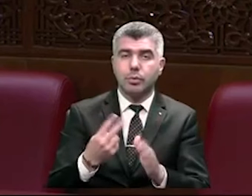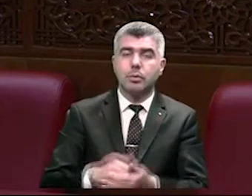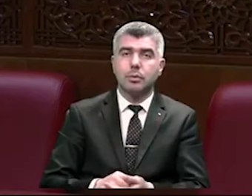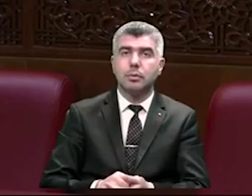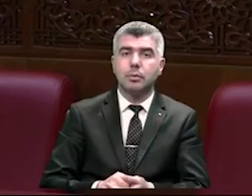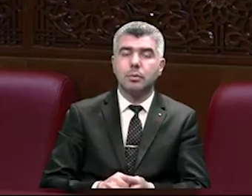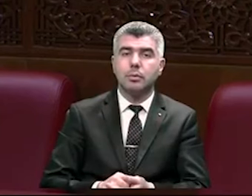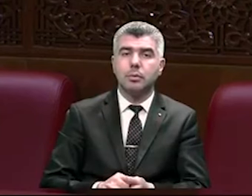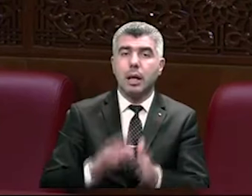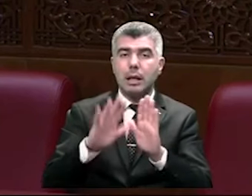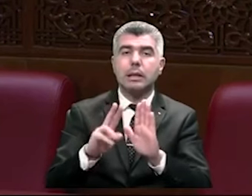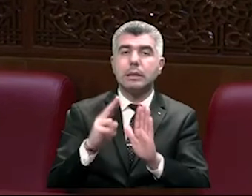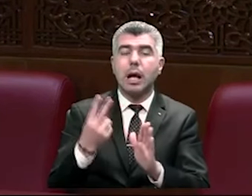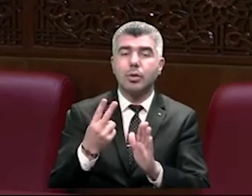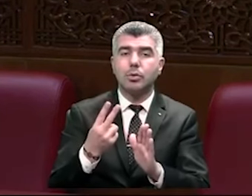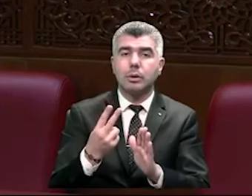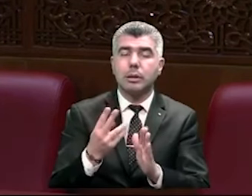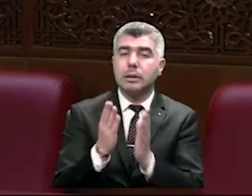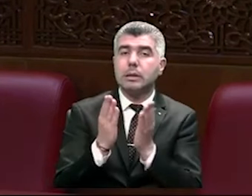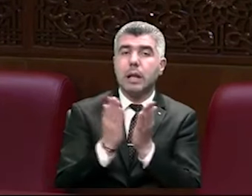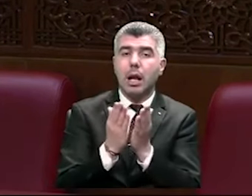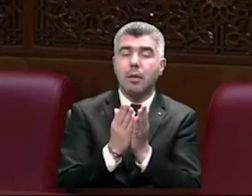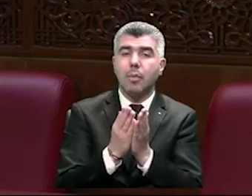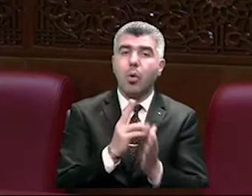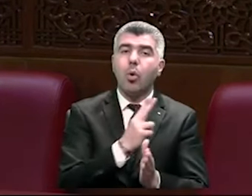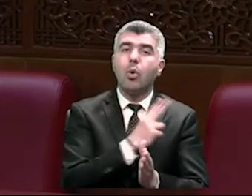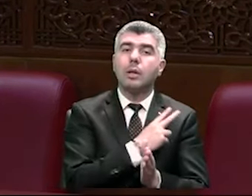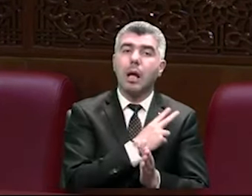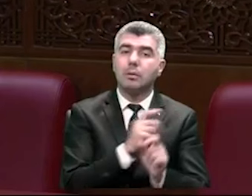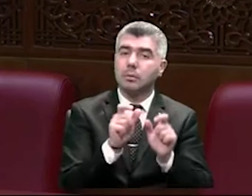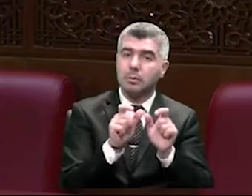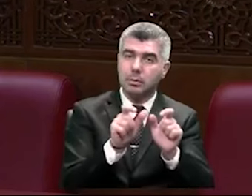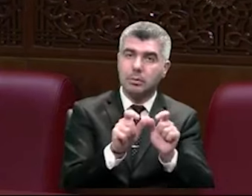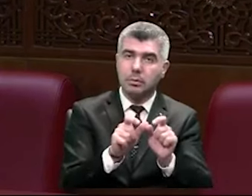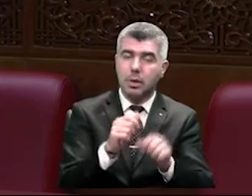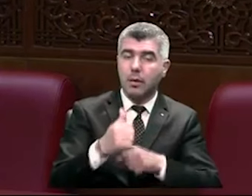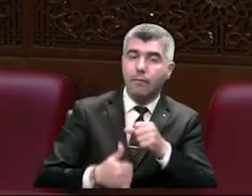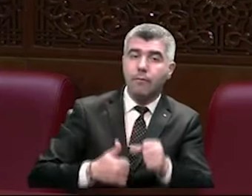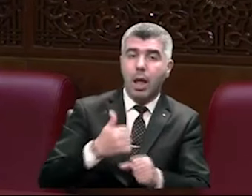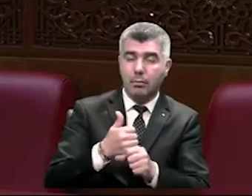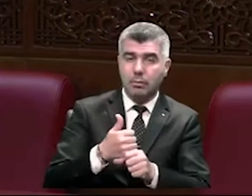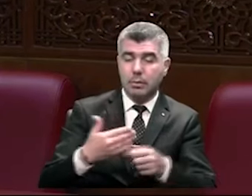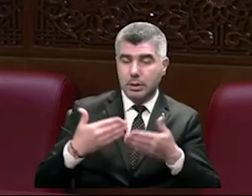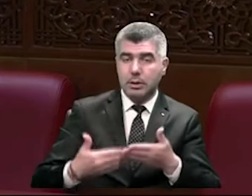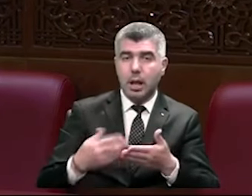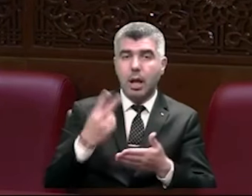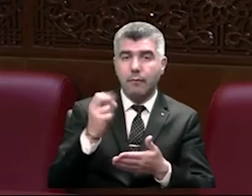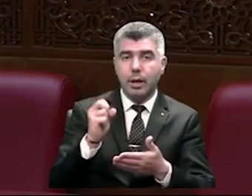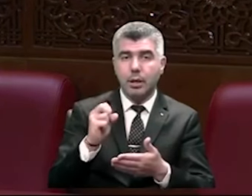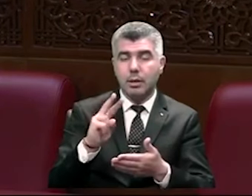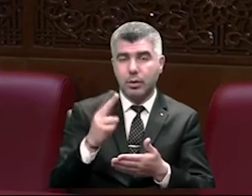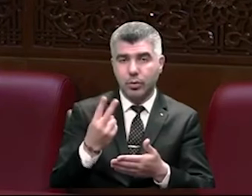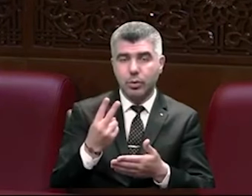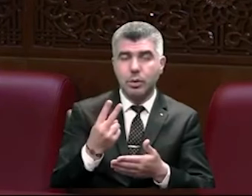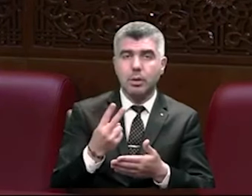12 الطالب وطالبه لكل استاذ هذا السنه هذه من ديال 2022